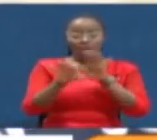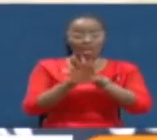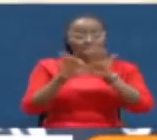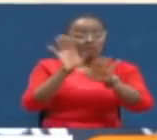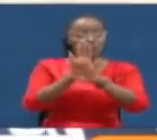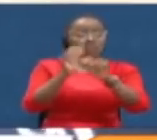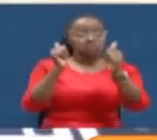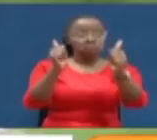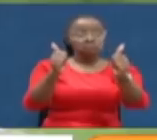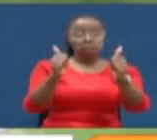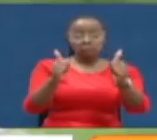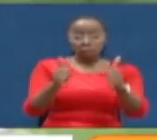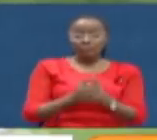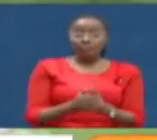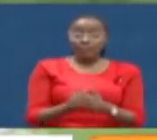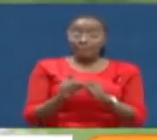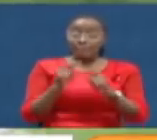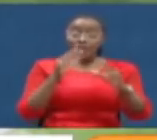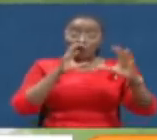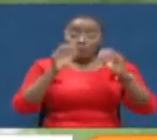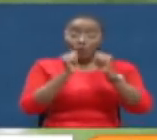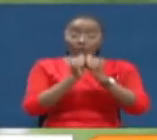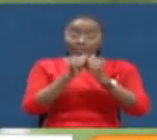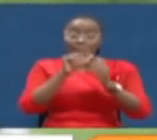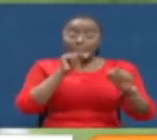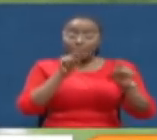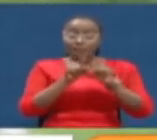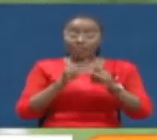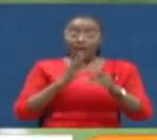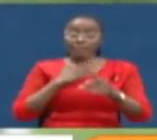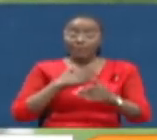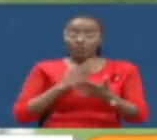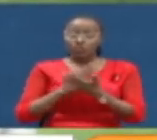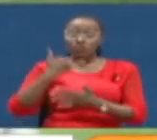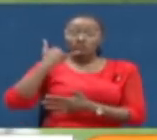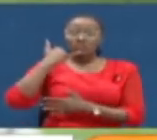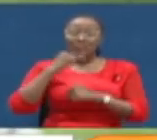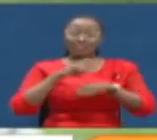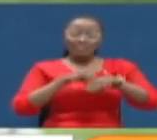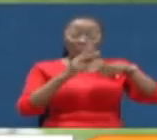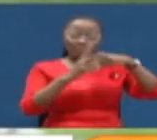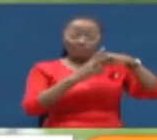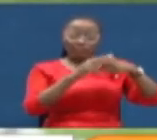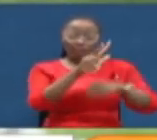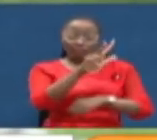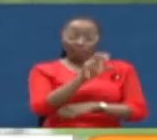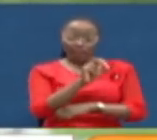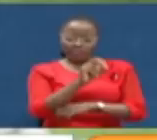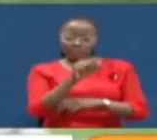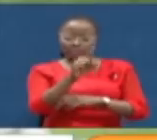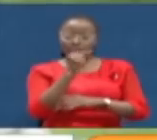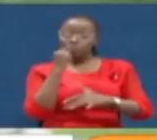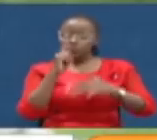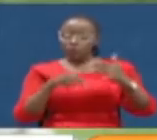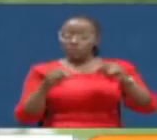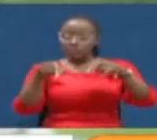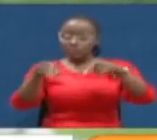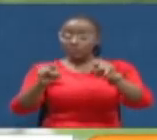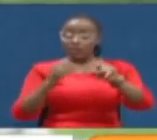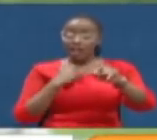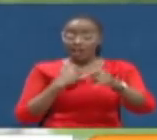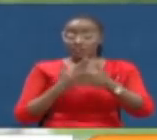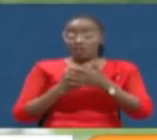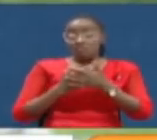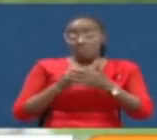kitu kilikuwa shwari. I talked to my brother on phone at about 7:30 and he told me that he has signed